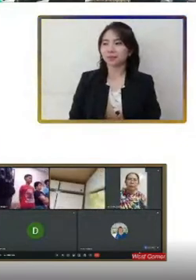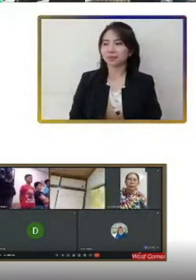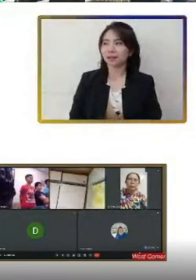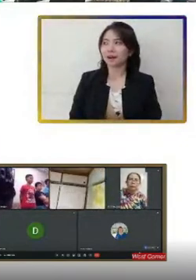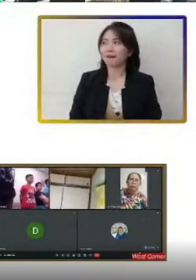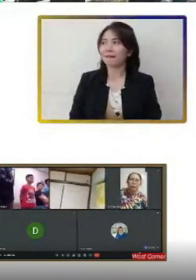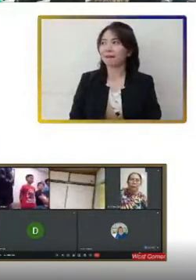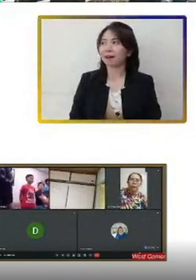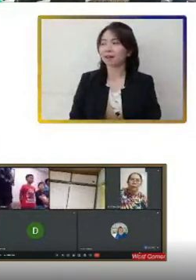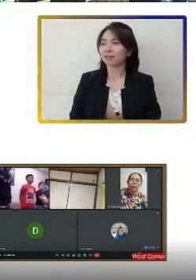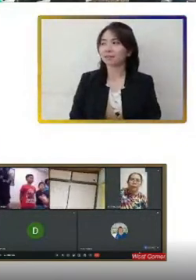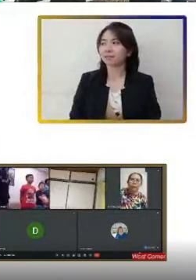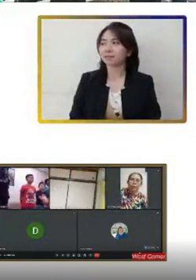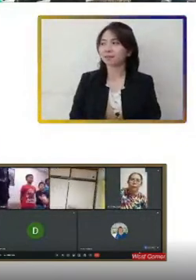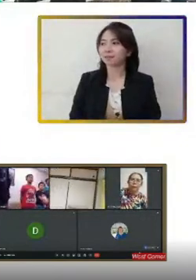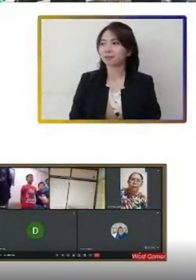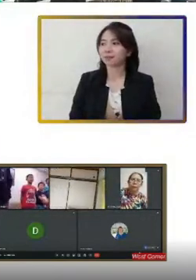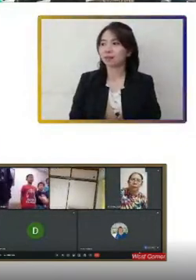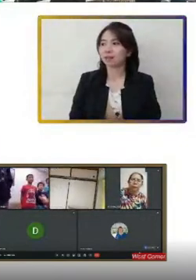Amen.